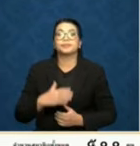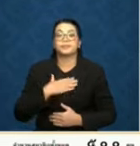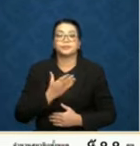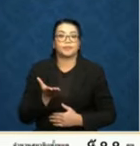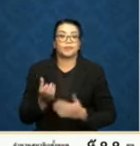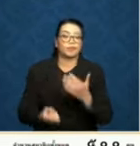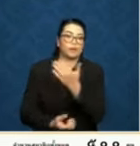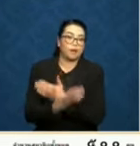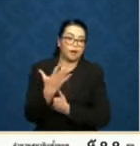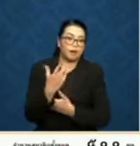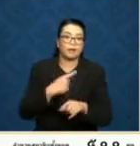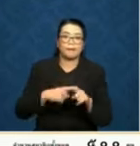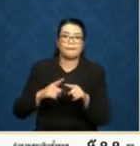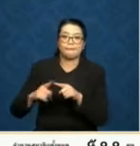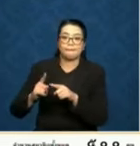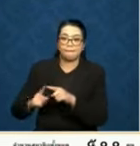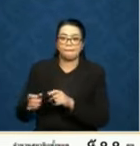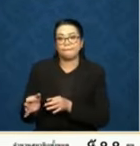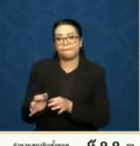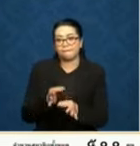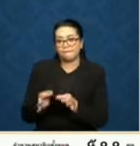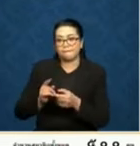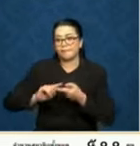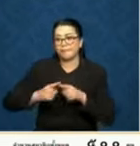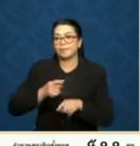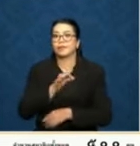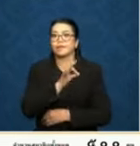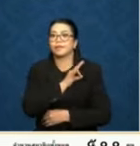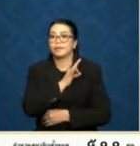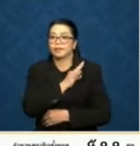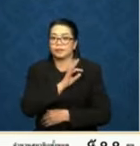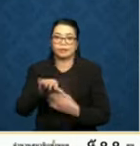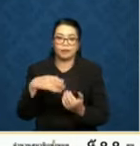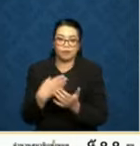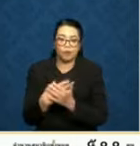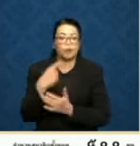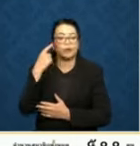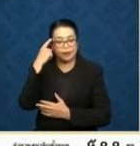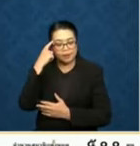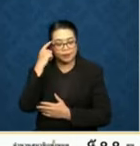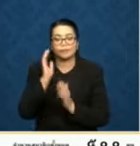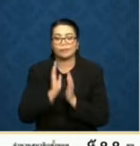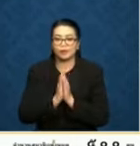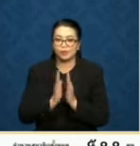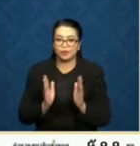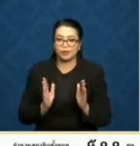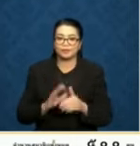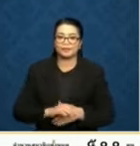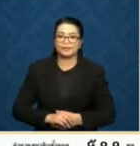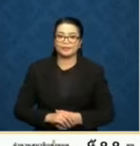บคุณคร